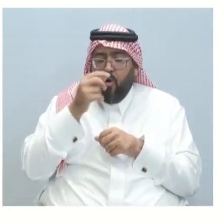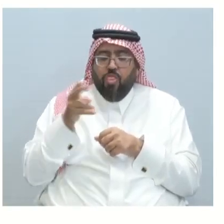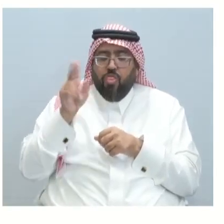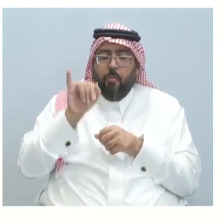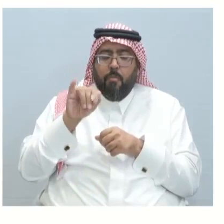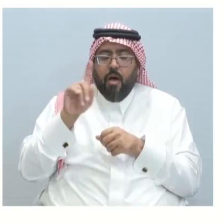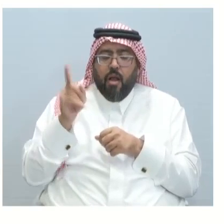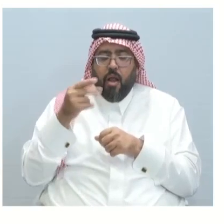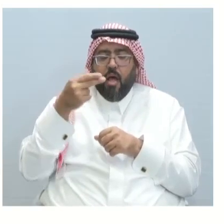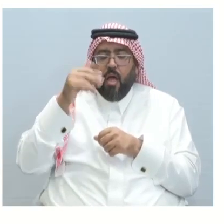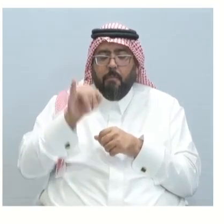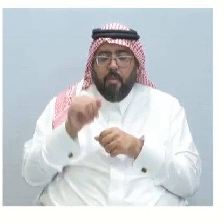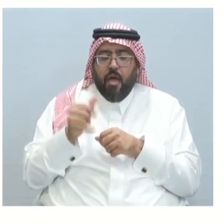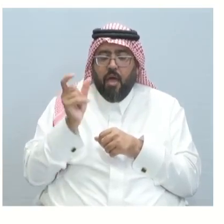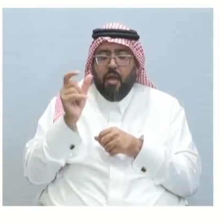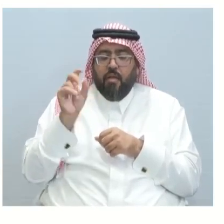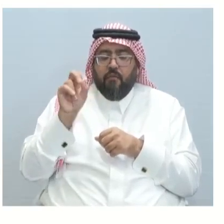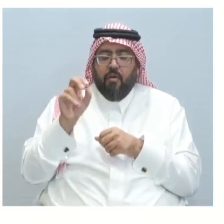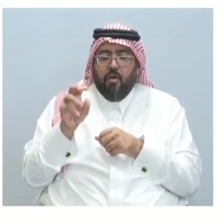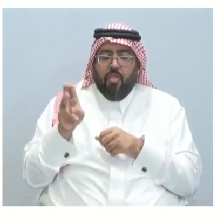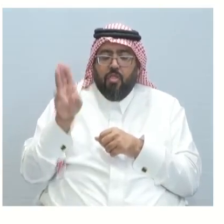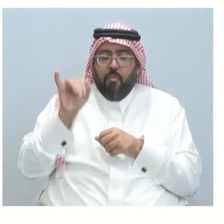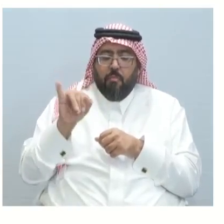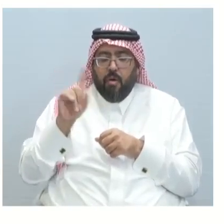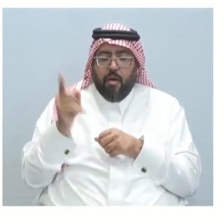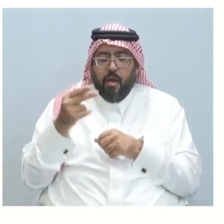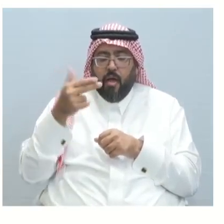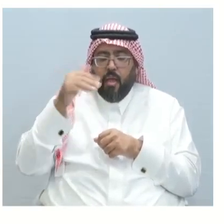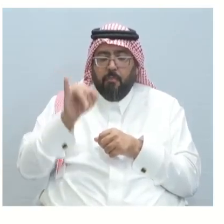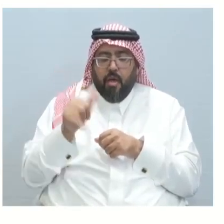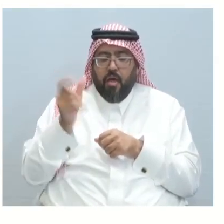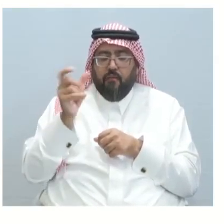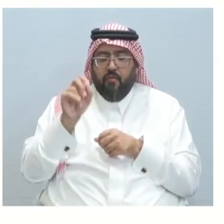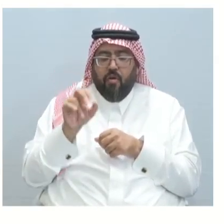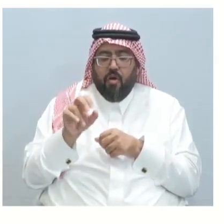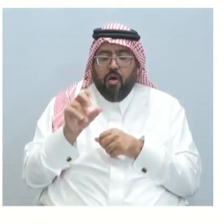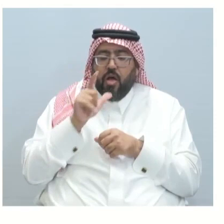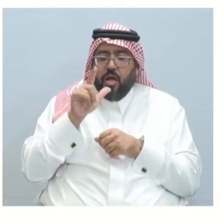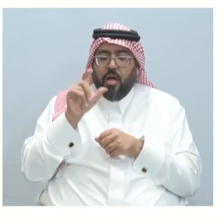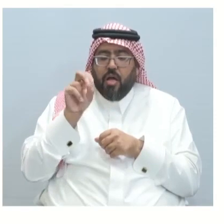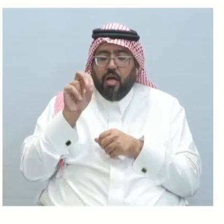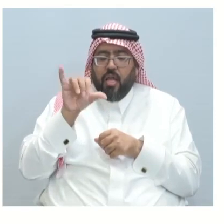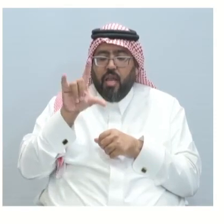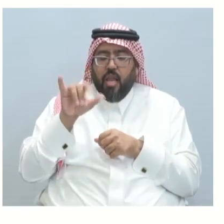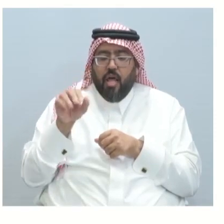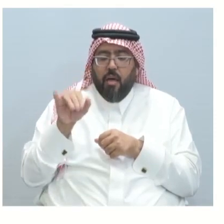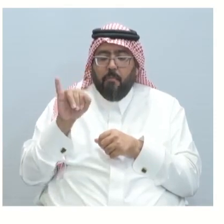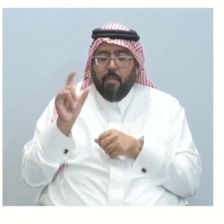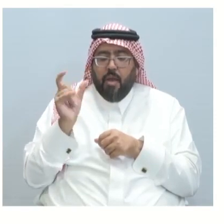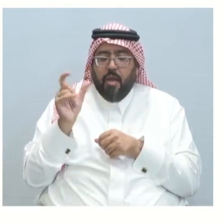انفه قيل من يا رسول الله الله قال من ادرك والديه عند الكبر احدهما او